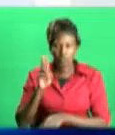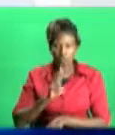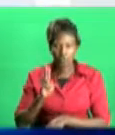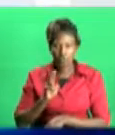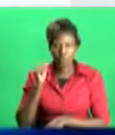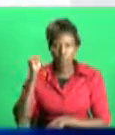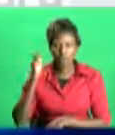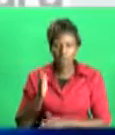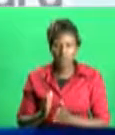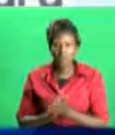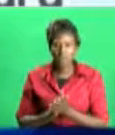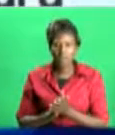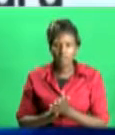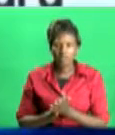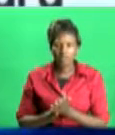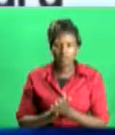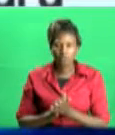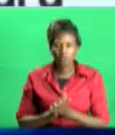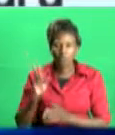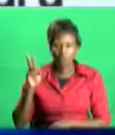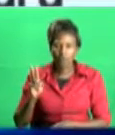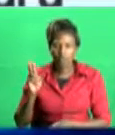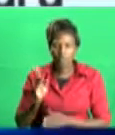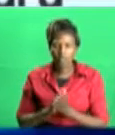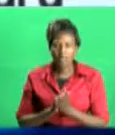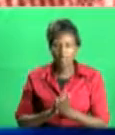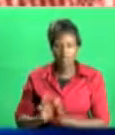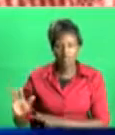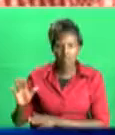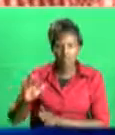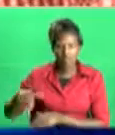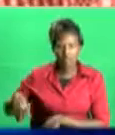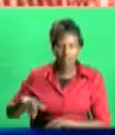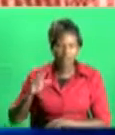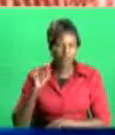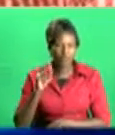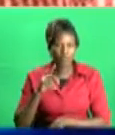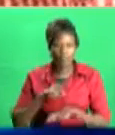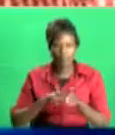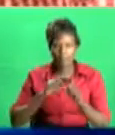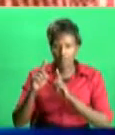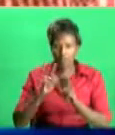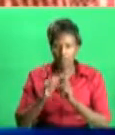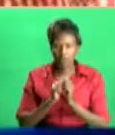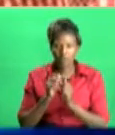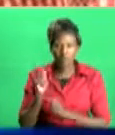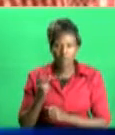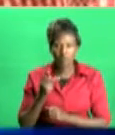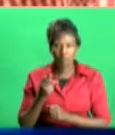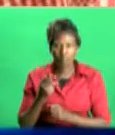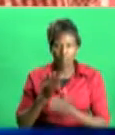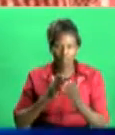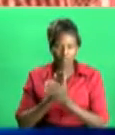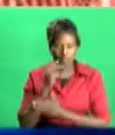wanasiasa kujipigia debe. Rais Uhuru Kenyatta hajaachwa nyuma. Wakati wa mazungumzo na Wakenya katika mtandao wa